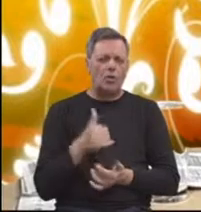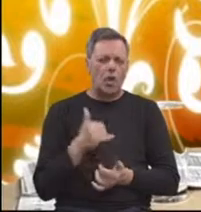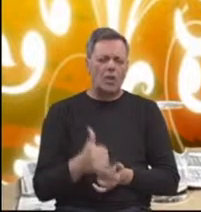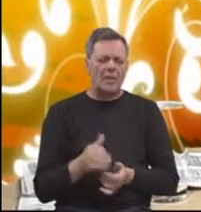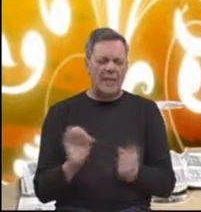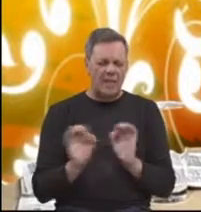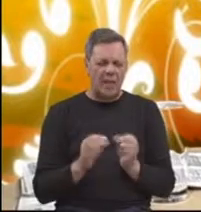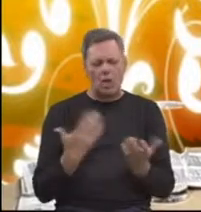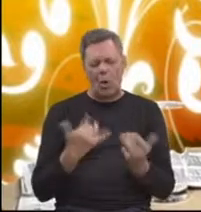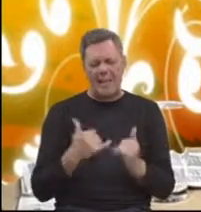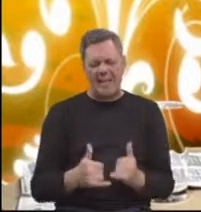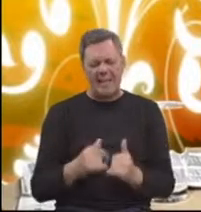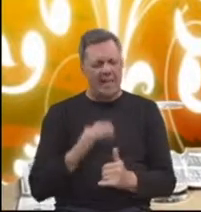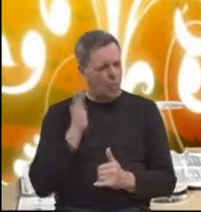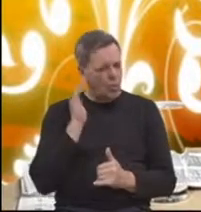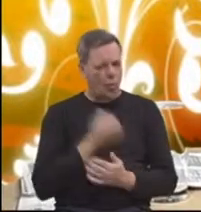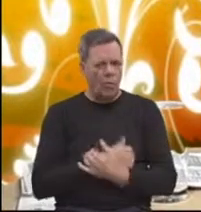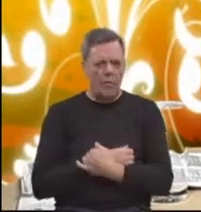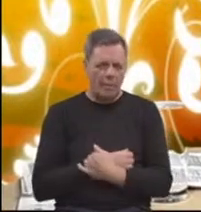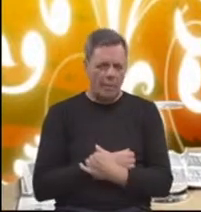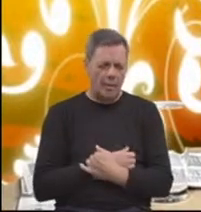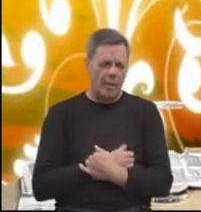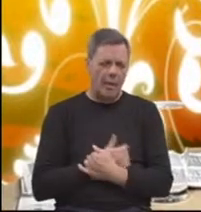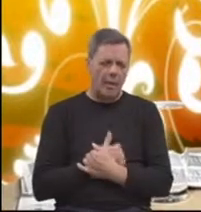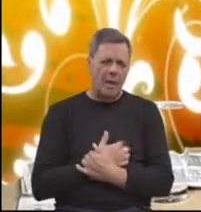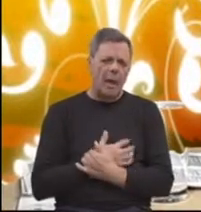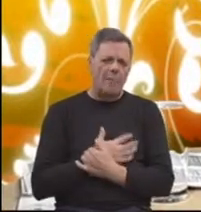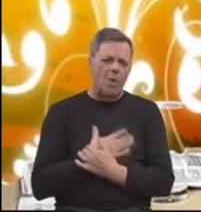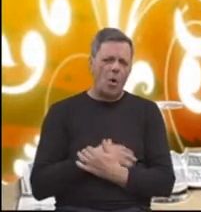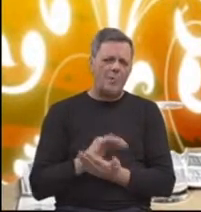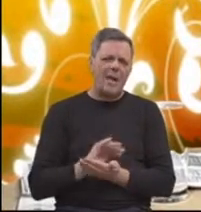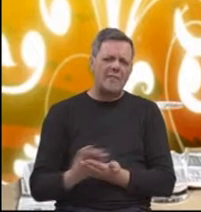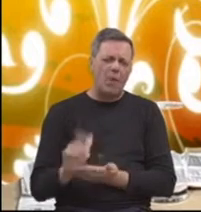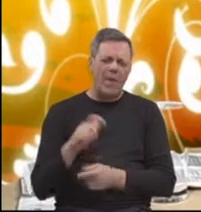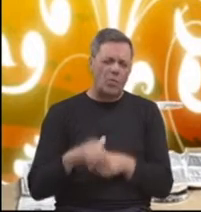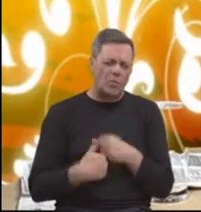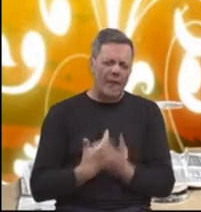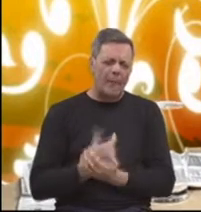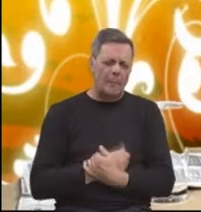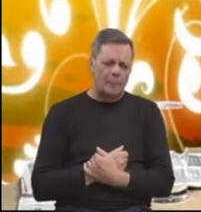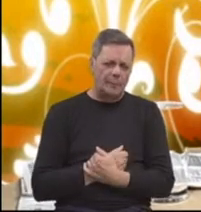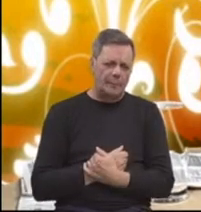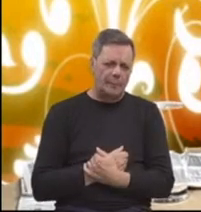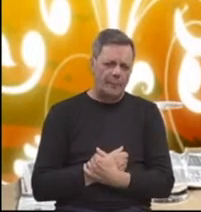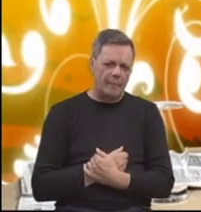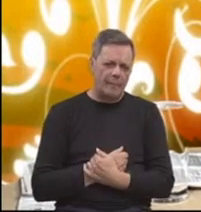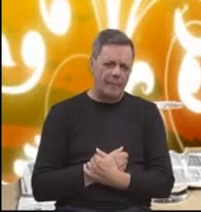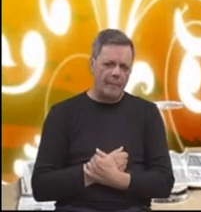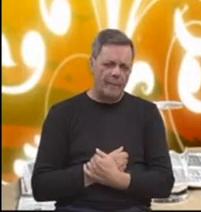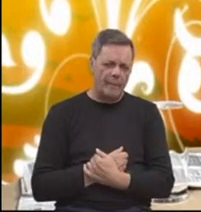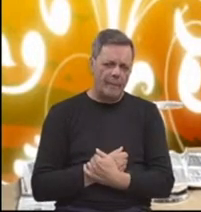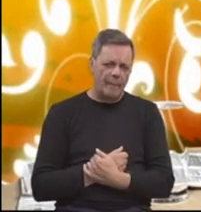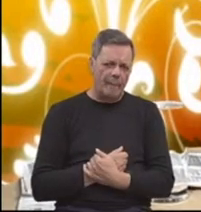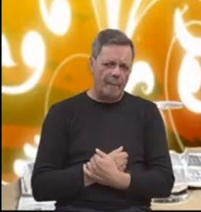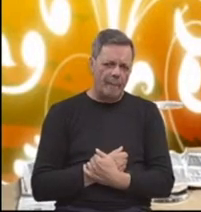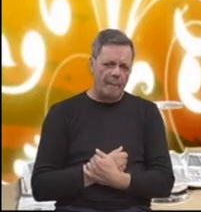svježi, ovi koji nas slušaju, naši gledatelji itd. Pa bih ja odmah izdvojila jednu stvar, a to je u stvari